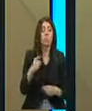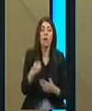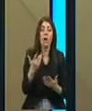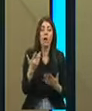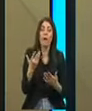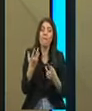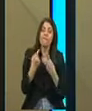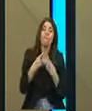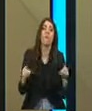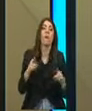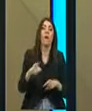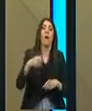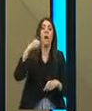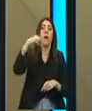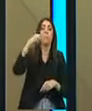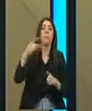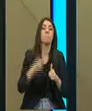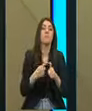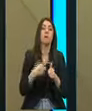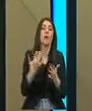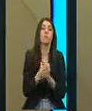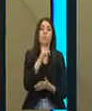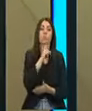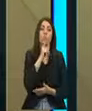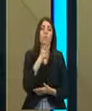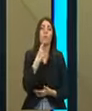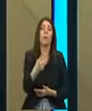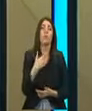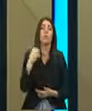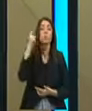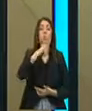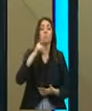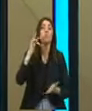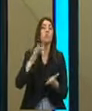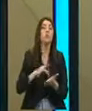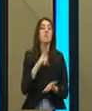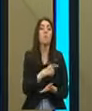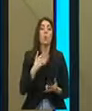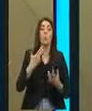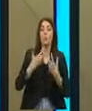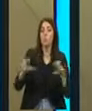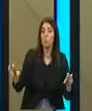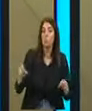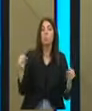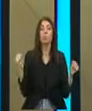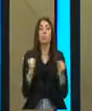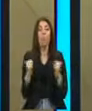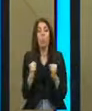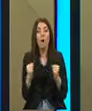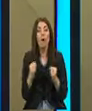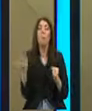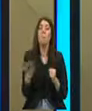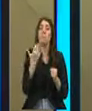bayağı bir farkla AK Parti birinci parti çıkar. Neden? Çünkü oradaki cezalandırma, küsme, soğuma veya